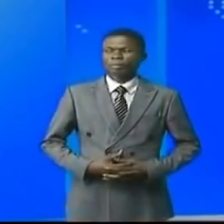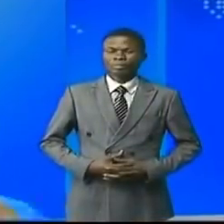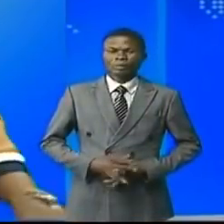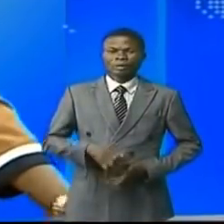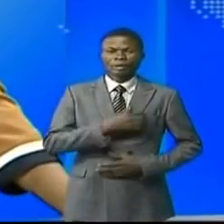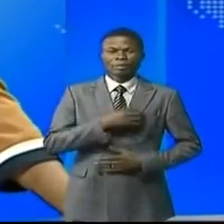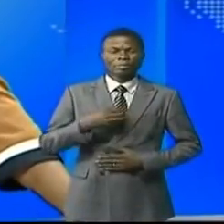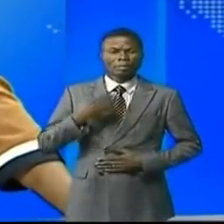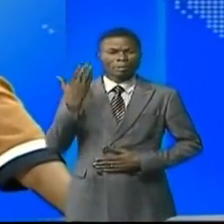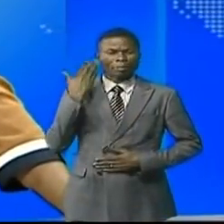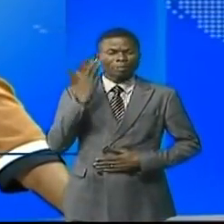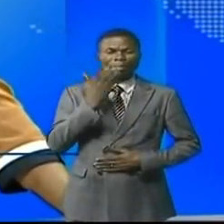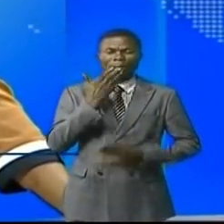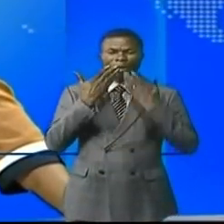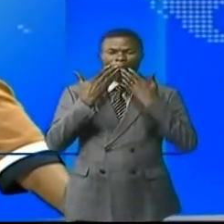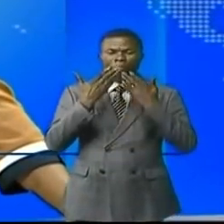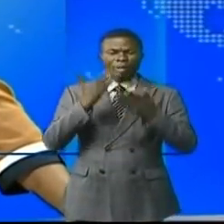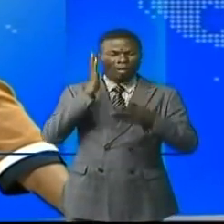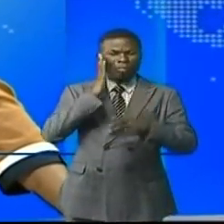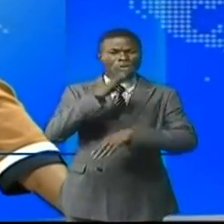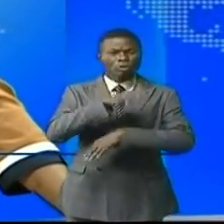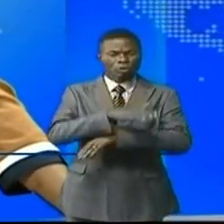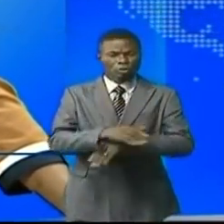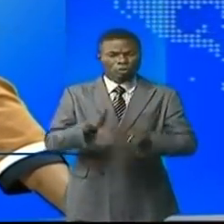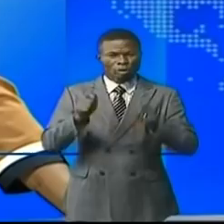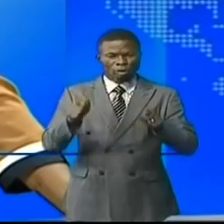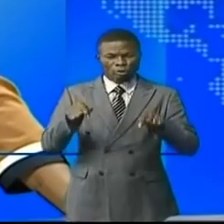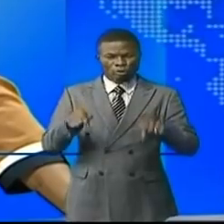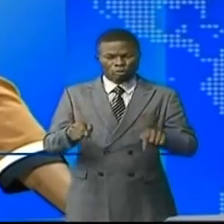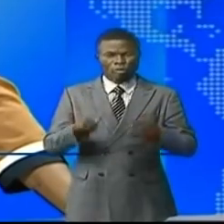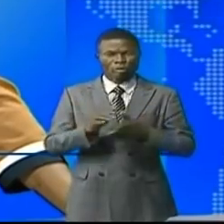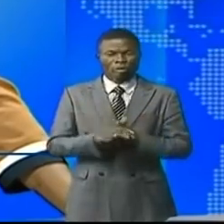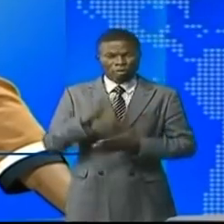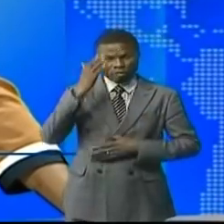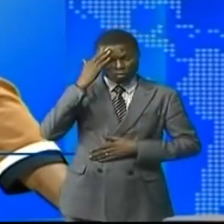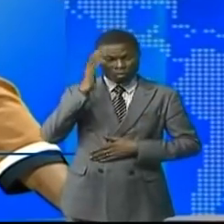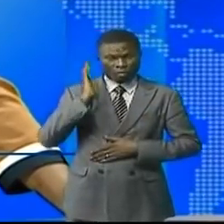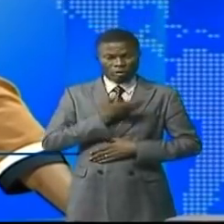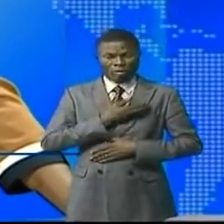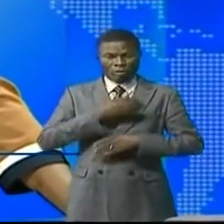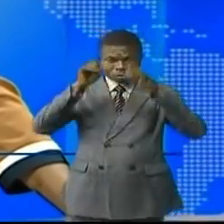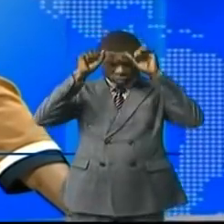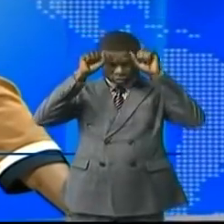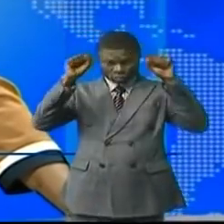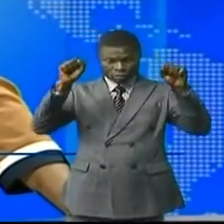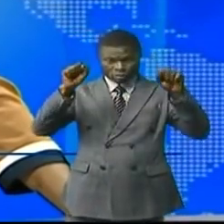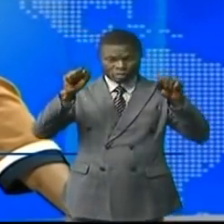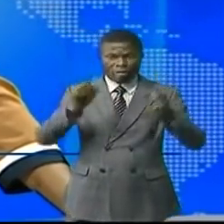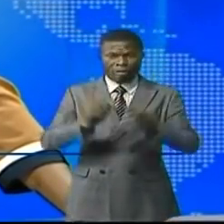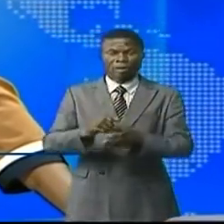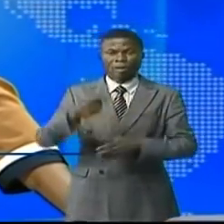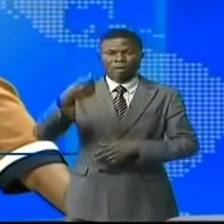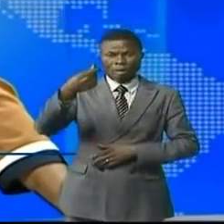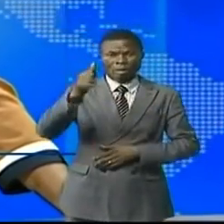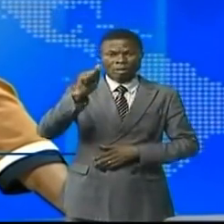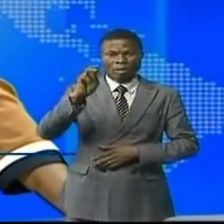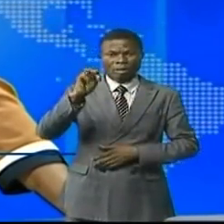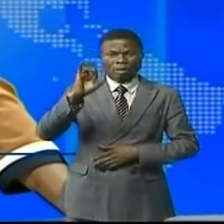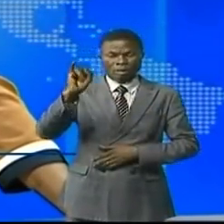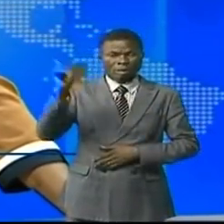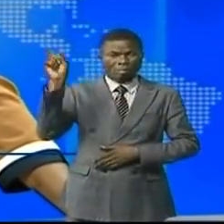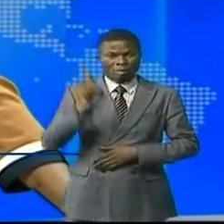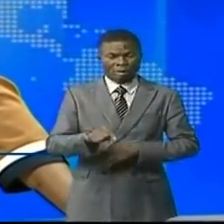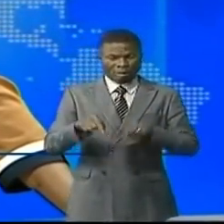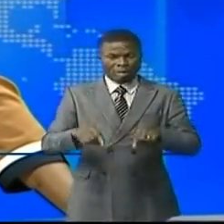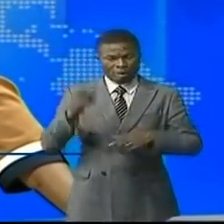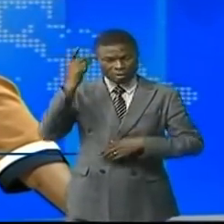Mesdames, Messieurs, bonsoir et bienvenue dans ce journal. Vous le savez, le président de la République gambien a séjourné ici à Kinshasa. Adama Barrow